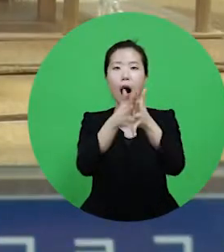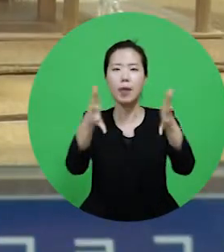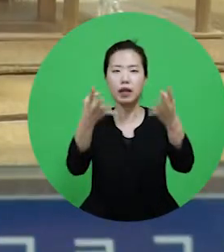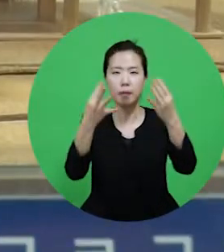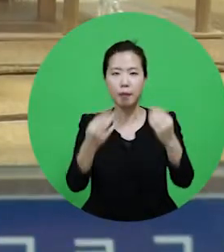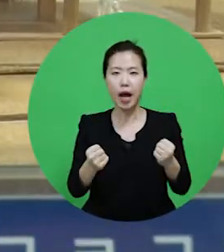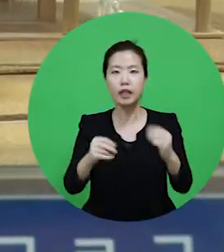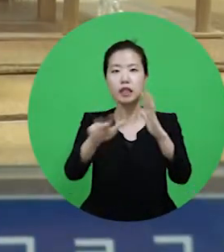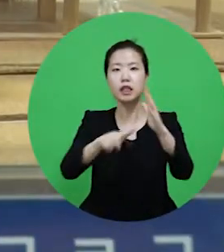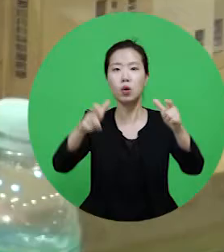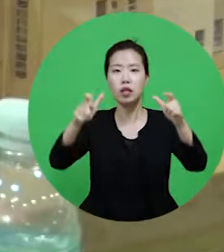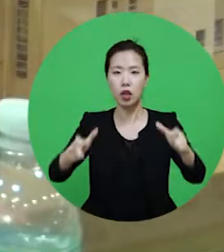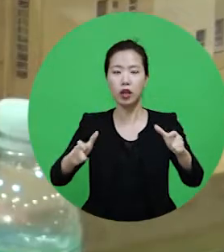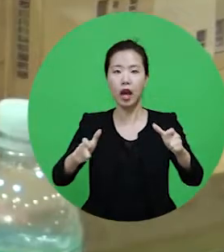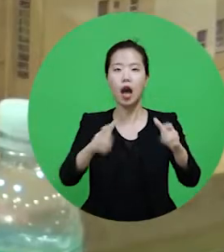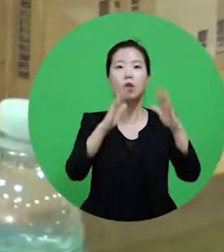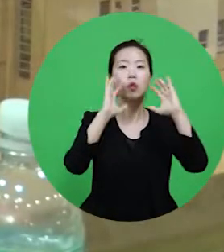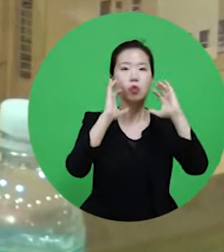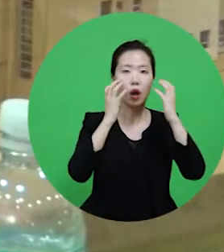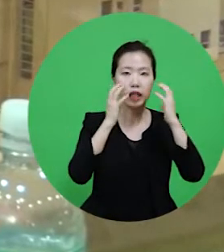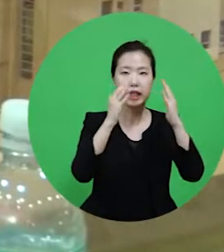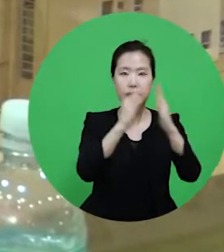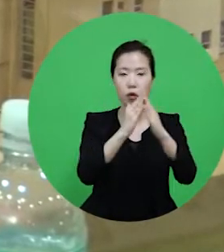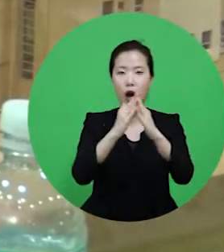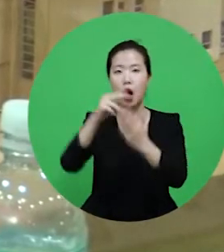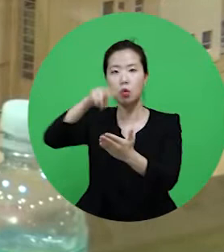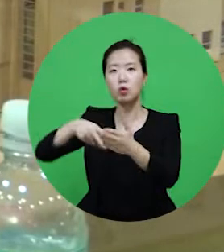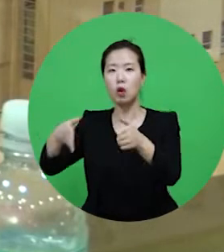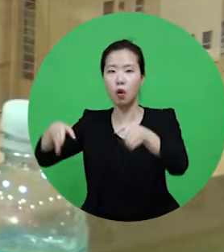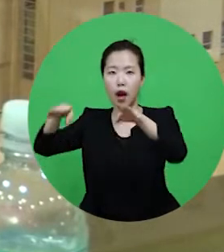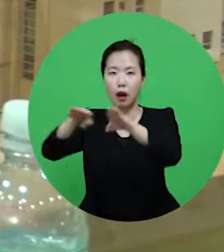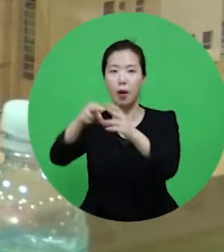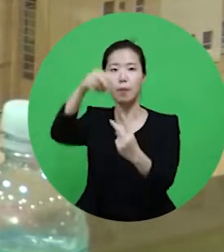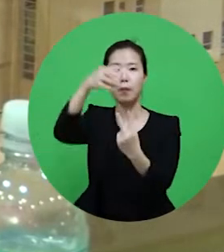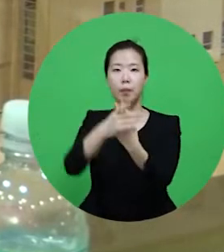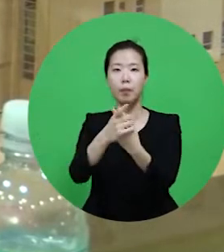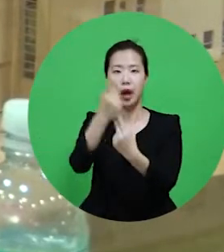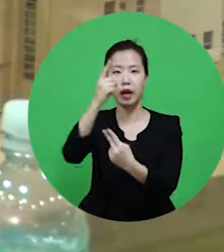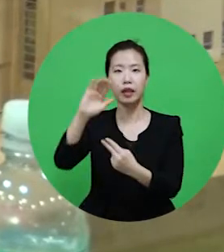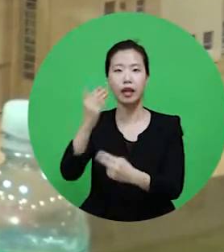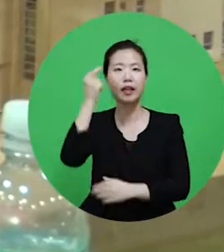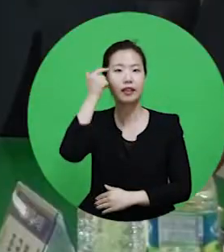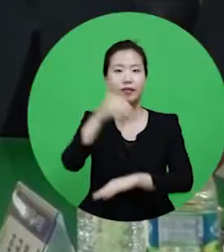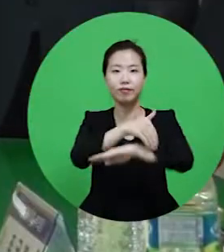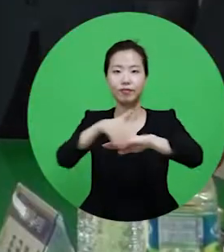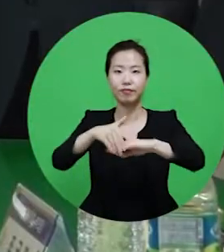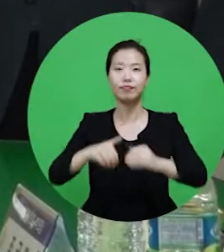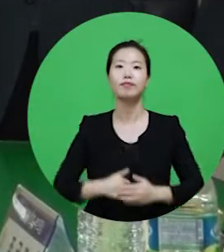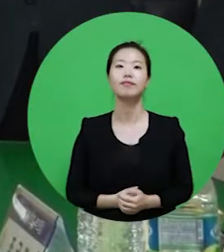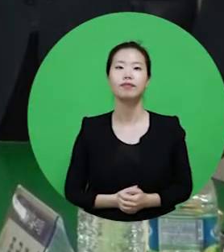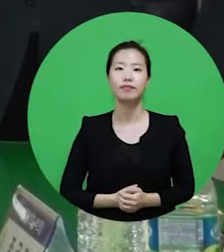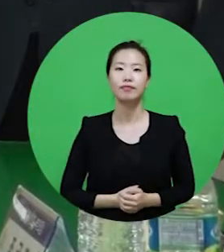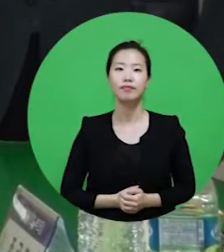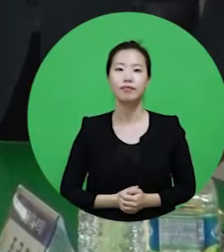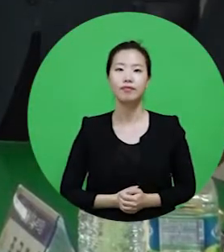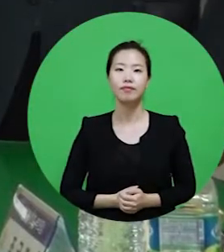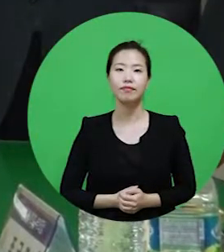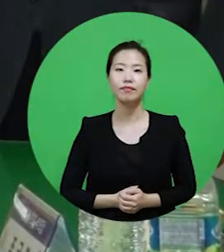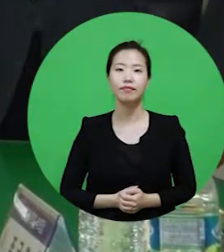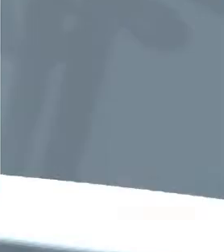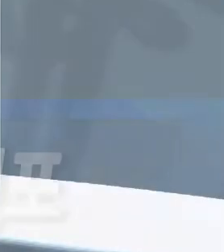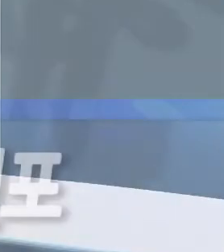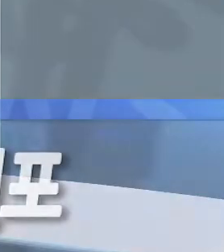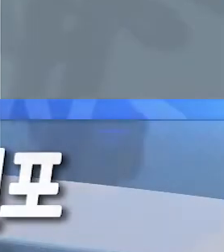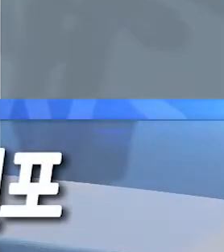아파트가 밀집한 신도림동에 도서관과 어린이집이 한 건물에 공존하는 복합도서관이 될 예정입니다.